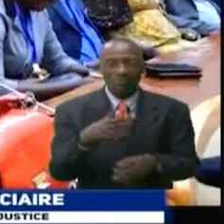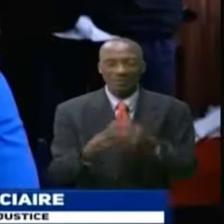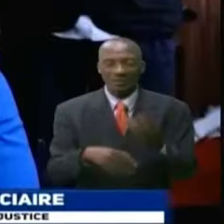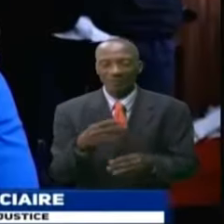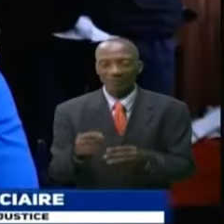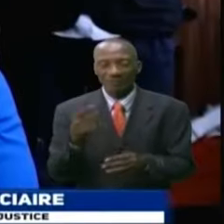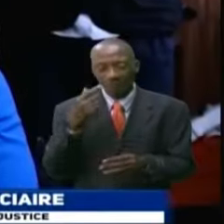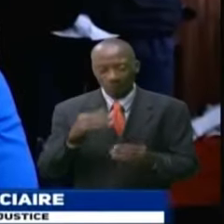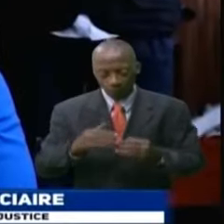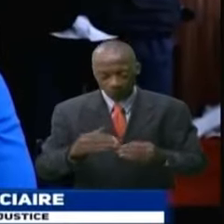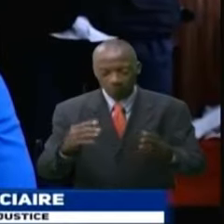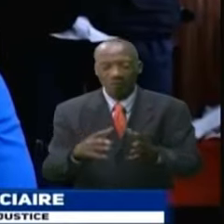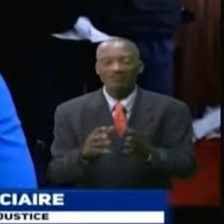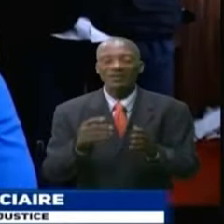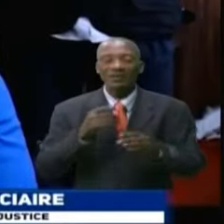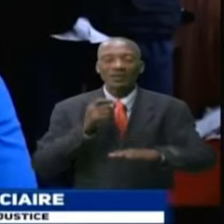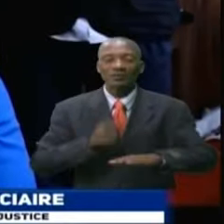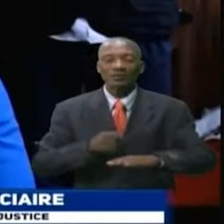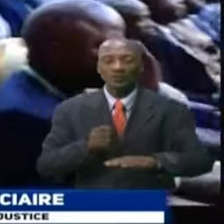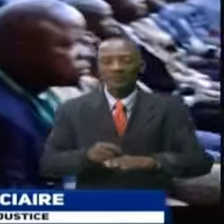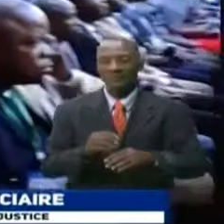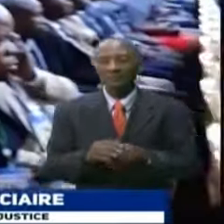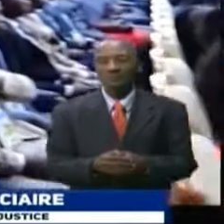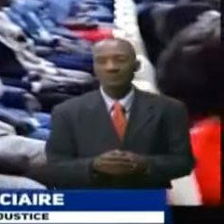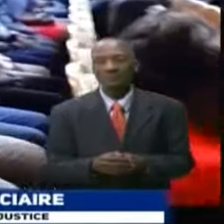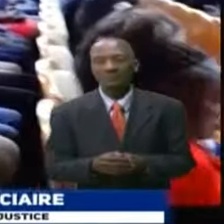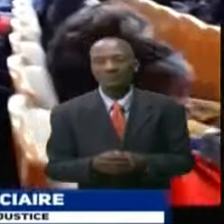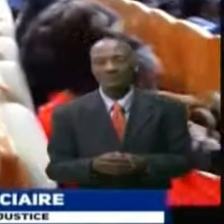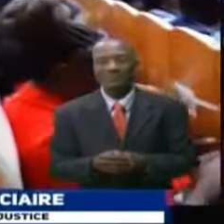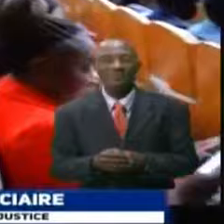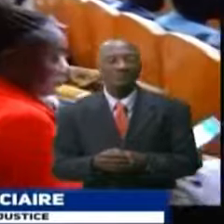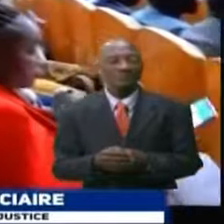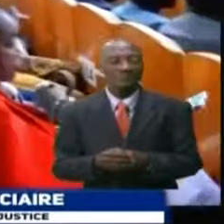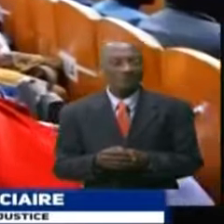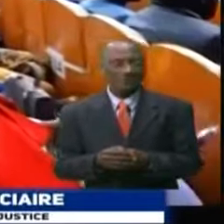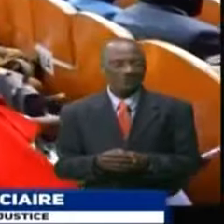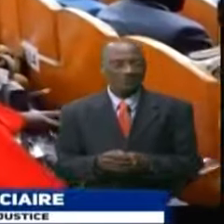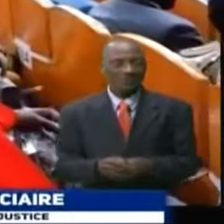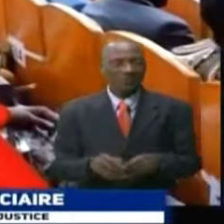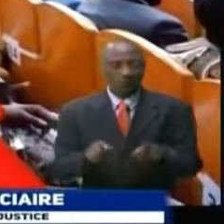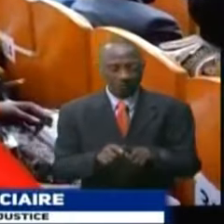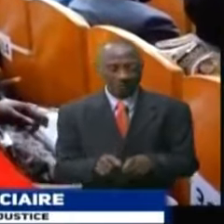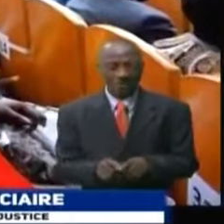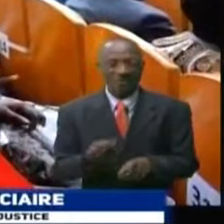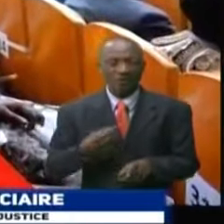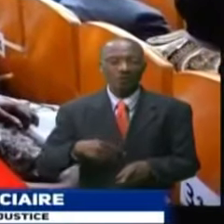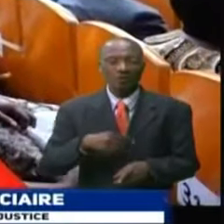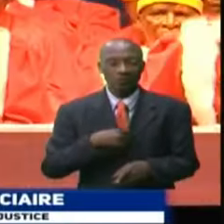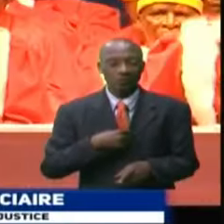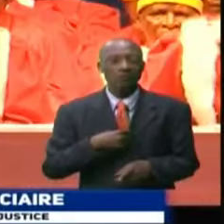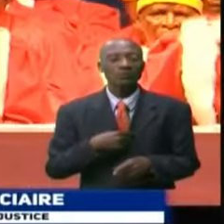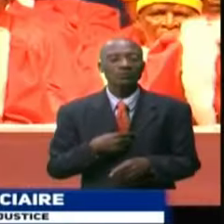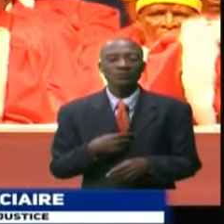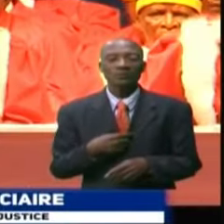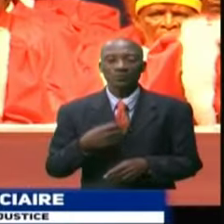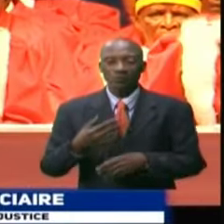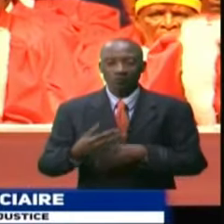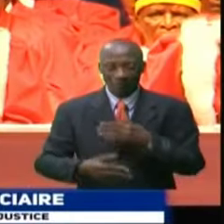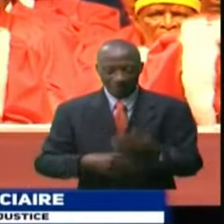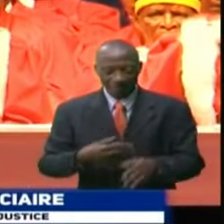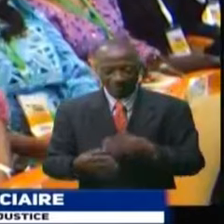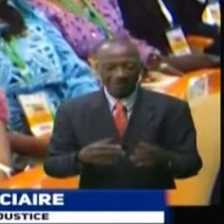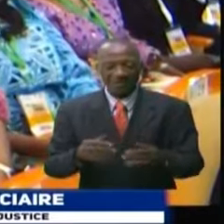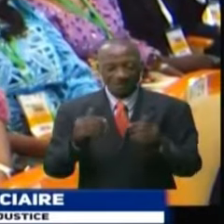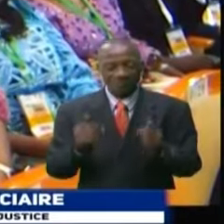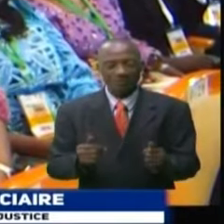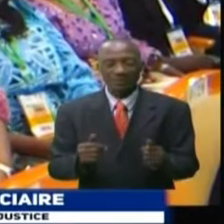justice. J'ai la conviction que ce défi n'est nullement au-dessus de notre commune volonté de restituer à l'ordre judiciaire cette lettre